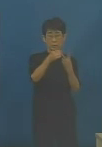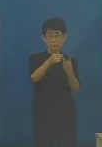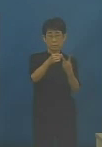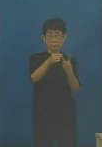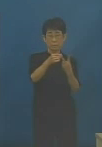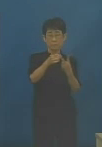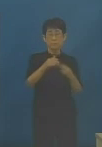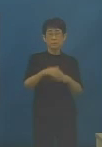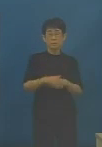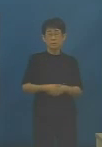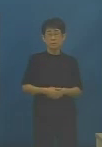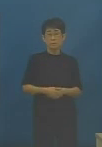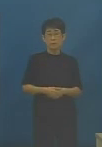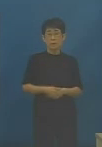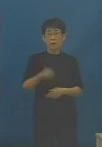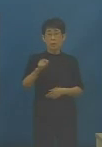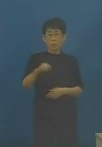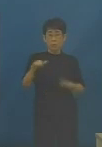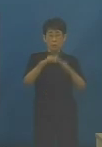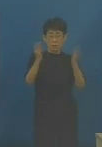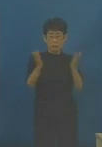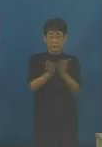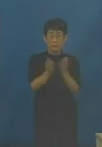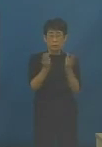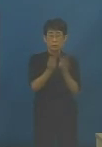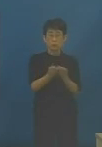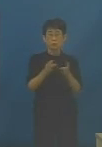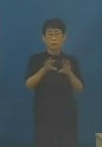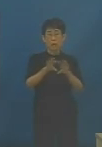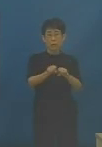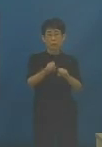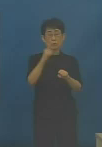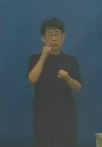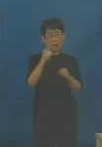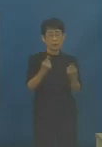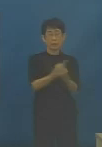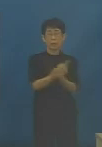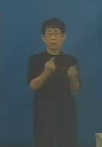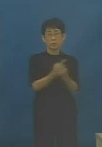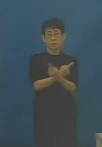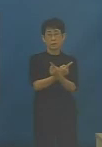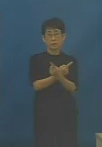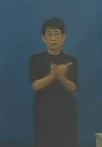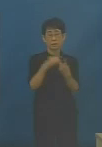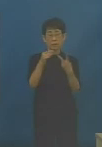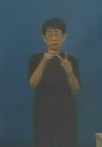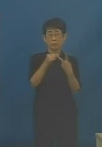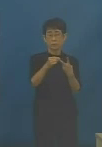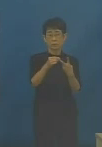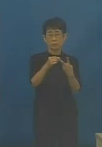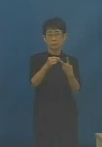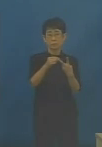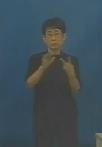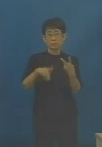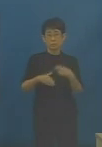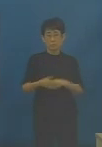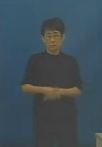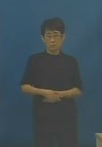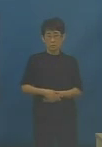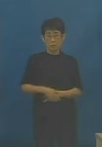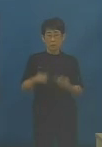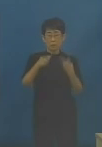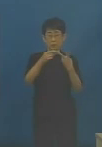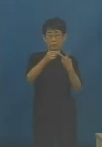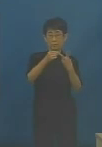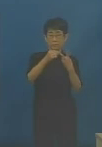のが、実はこの全数把握の見直しということでありました。で、そういうわけでその全数把握